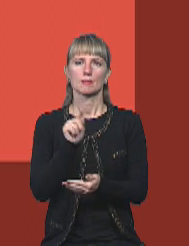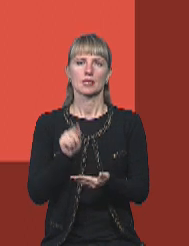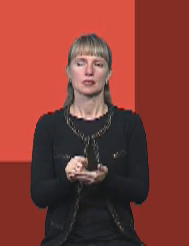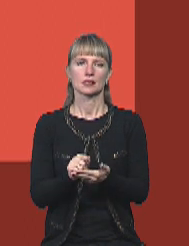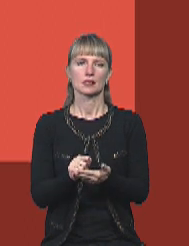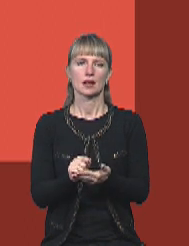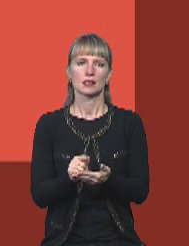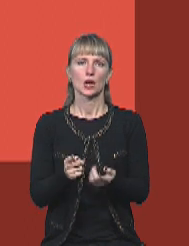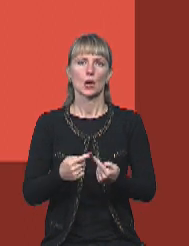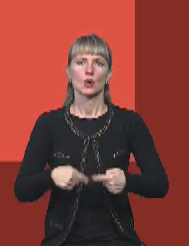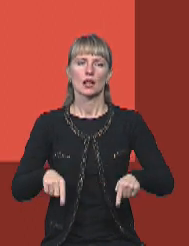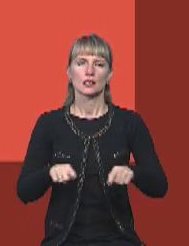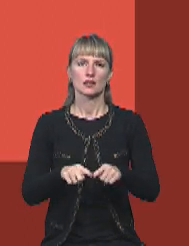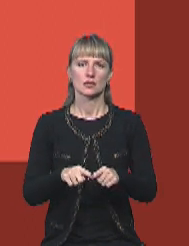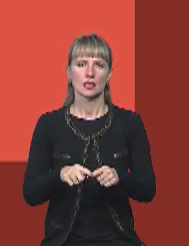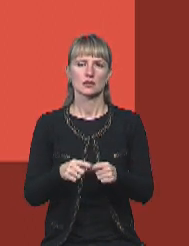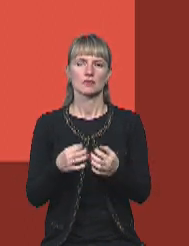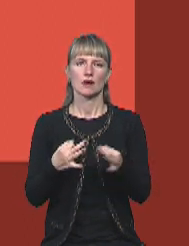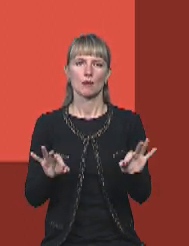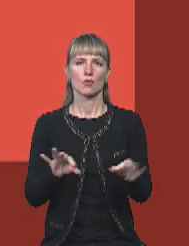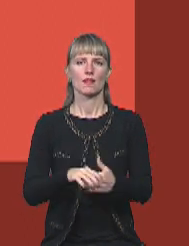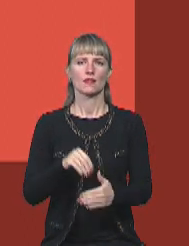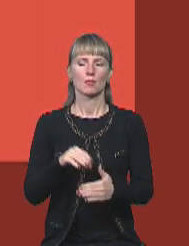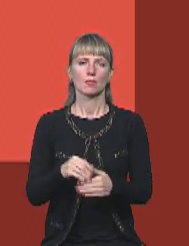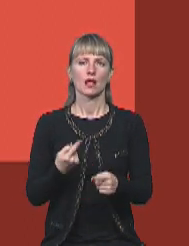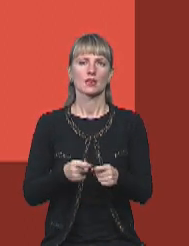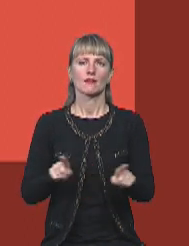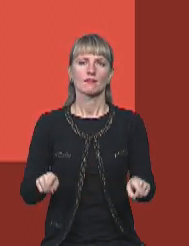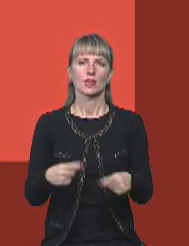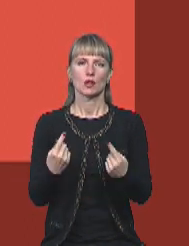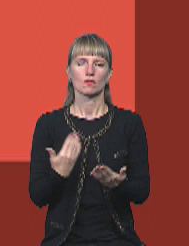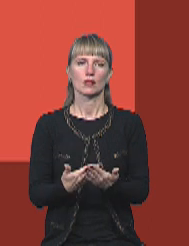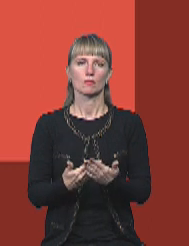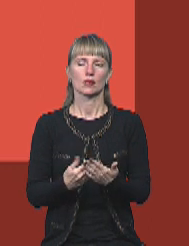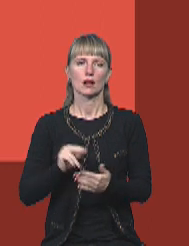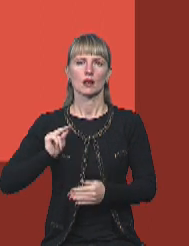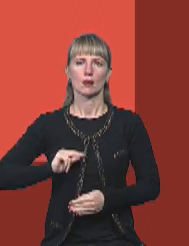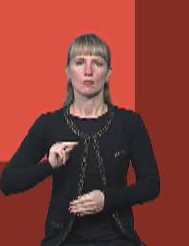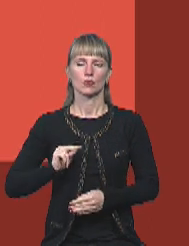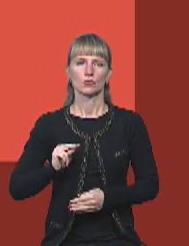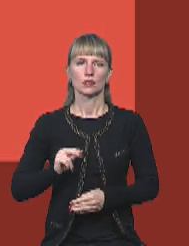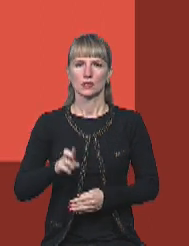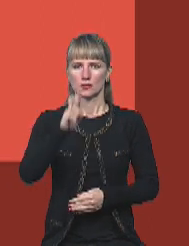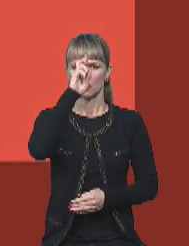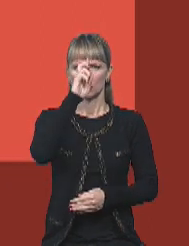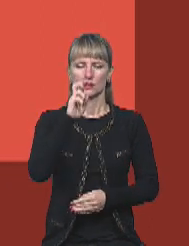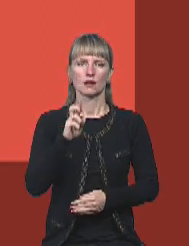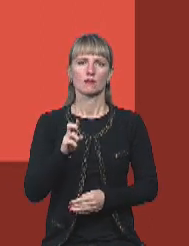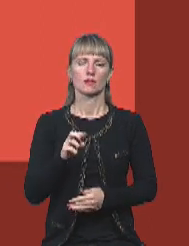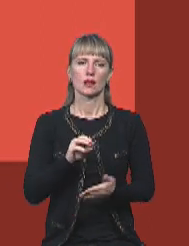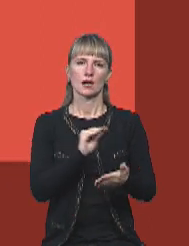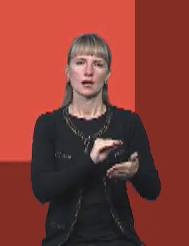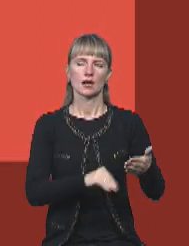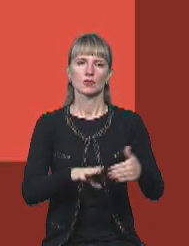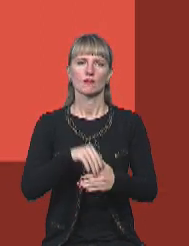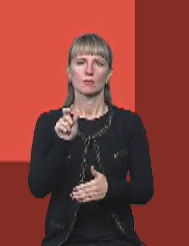належної організації демократичних виборів, це питання відновлення, наприклад, функціонування державного реєстру виборців на